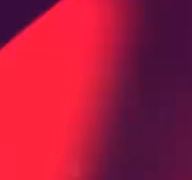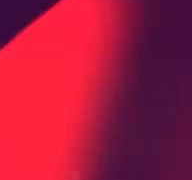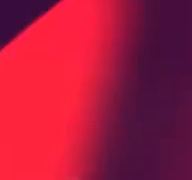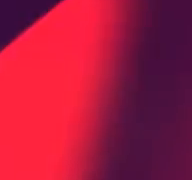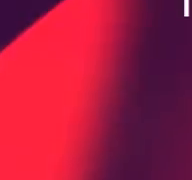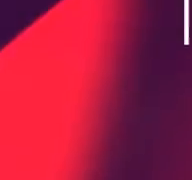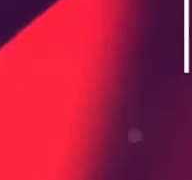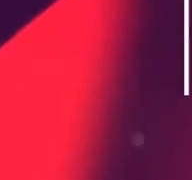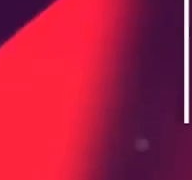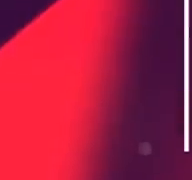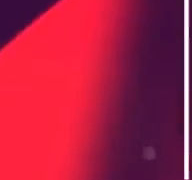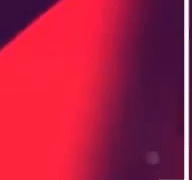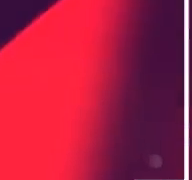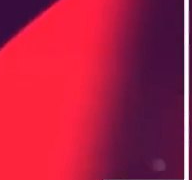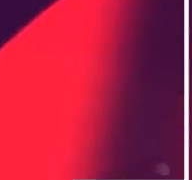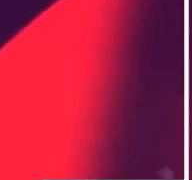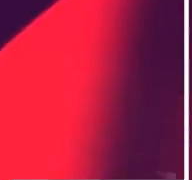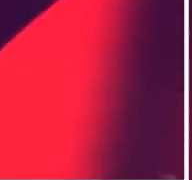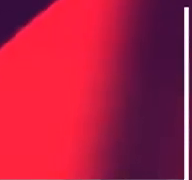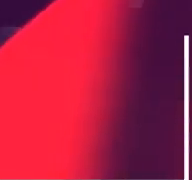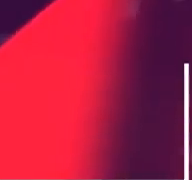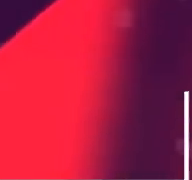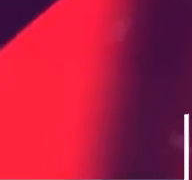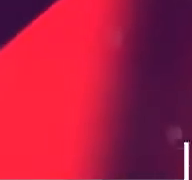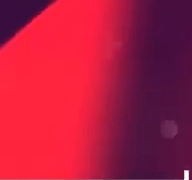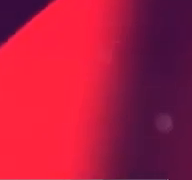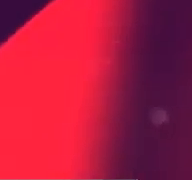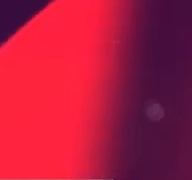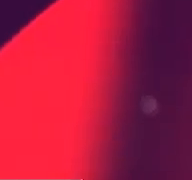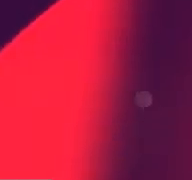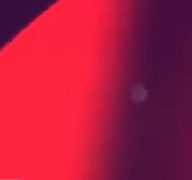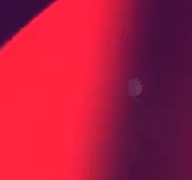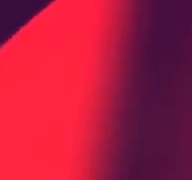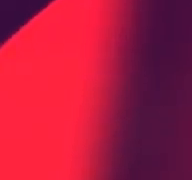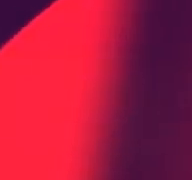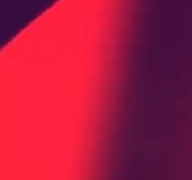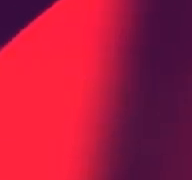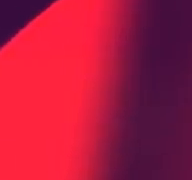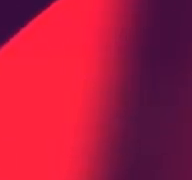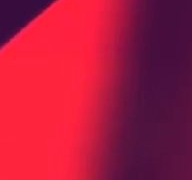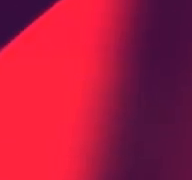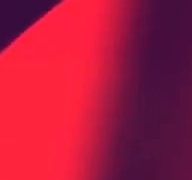දිනපතා අලුත් වීඩියෝ සහ ප්‍රවෘත්ති නැරඹීමට ඉහත බටන් එක ක්ලික් කර සියත TV subscribe කරන්න.